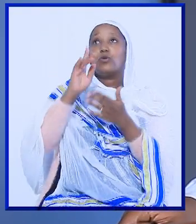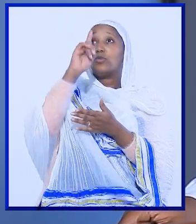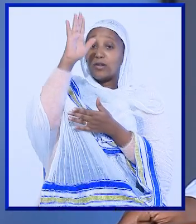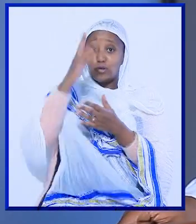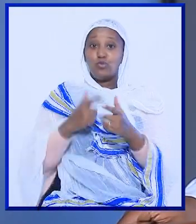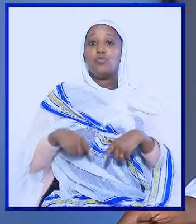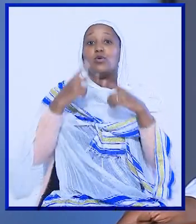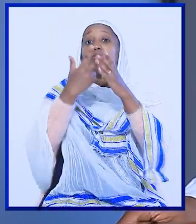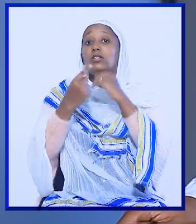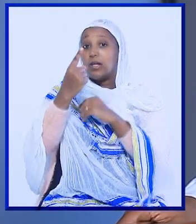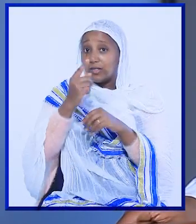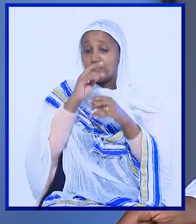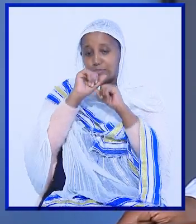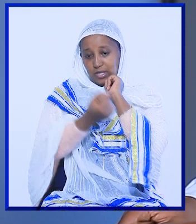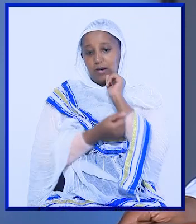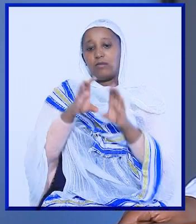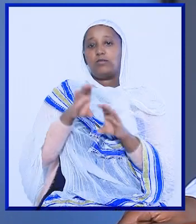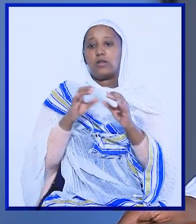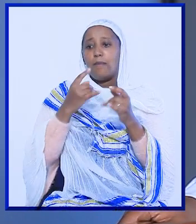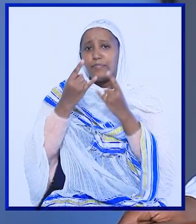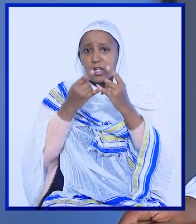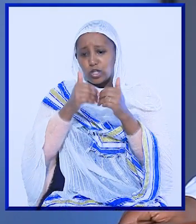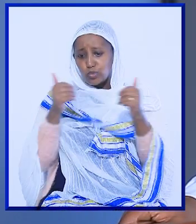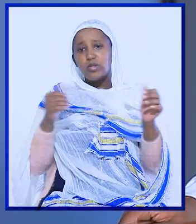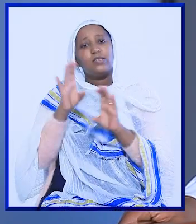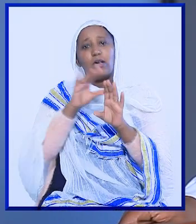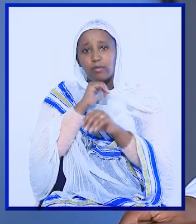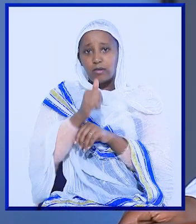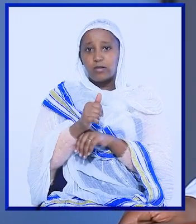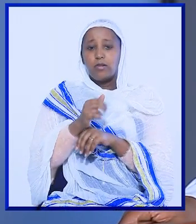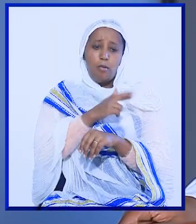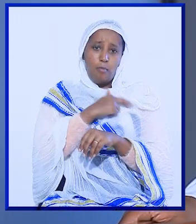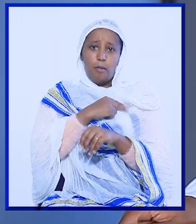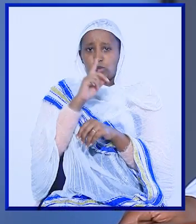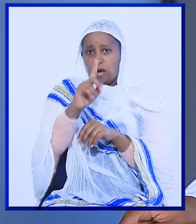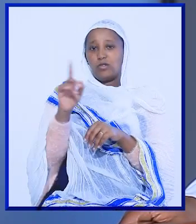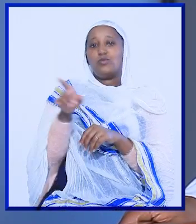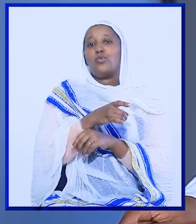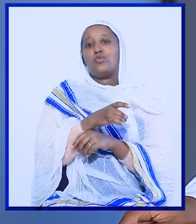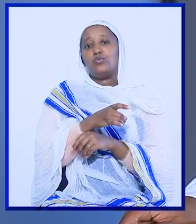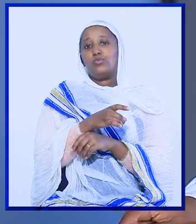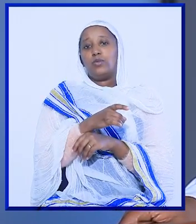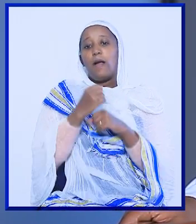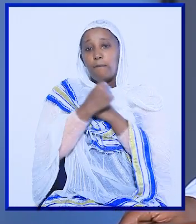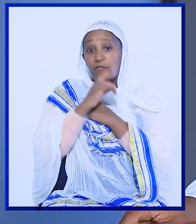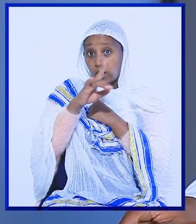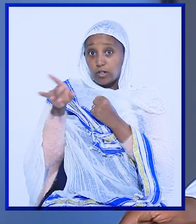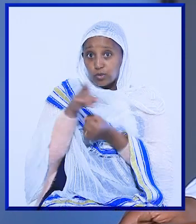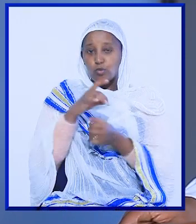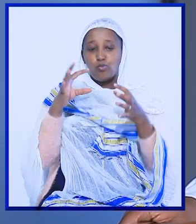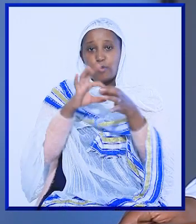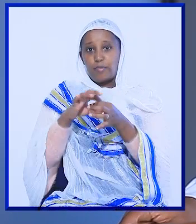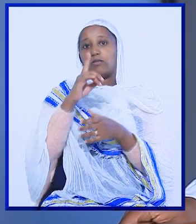ሦስትነቱ በመለኮታዊ አንድነት የሚኖረው ሥላሴን መሠረት አድርጋ ልዩነት ዘር የዘር ልዩነት ሳታደርግ በሃይማኖት አንድ